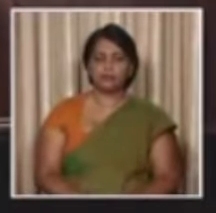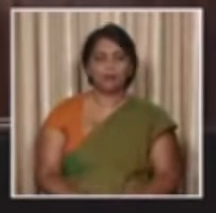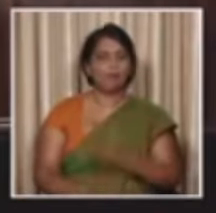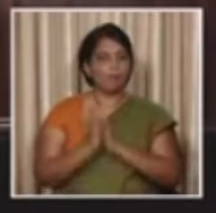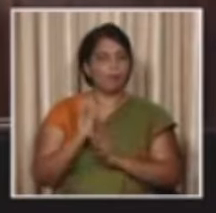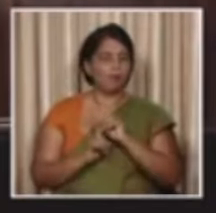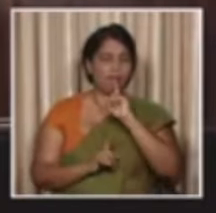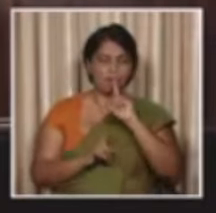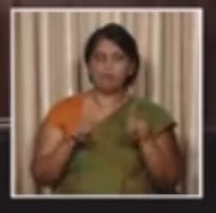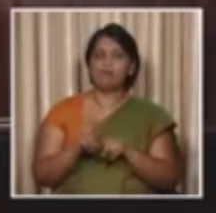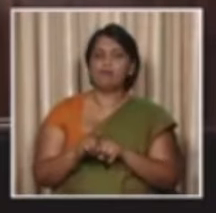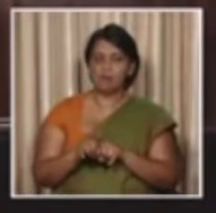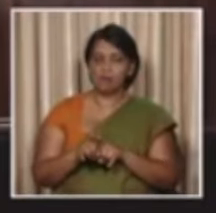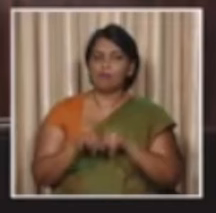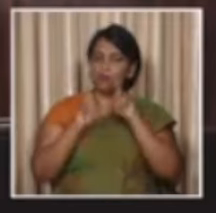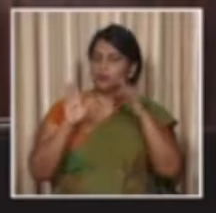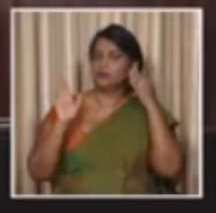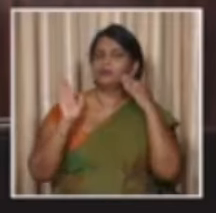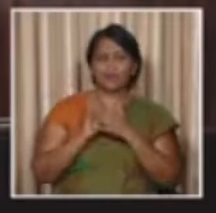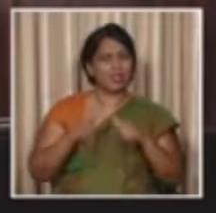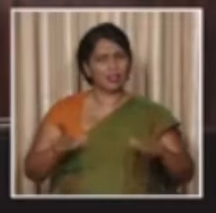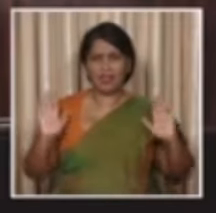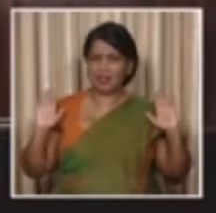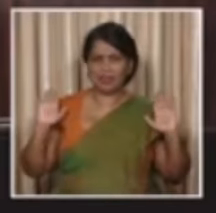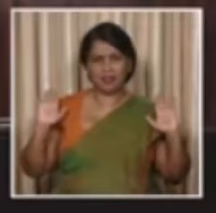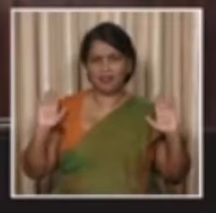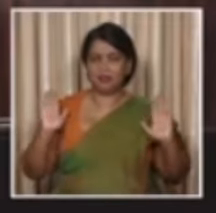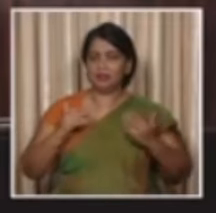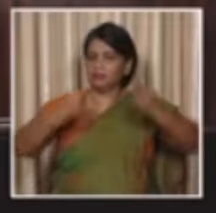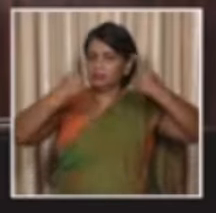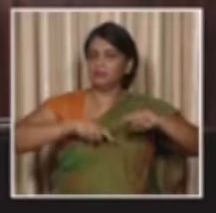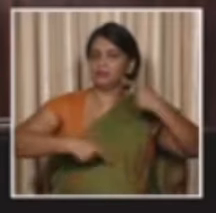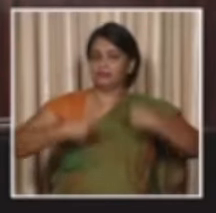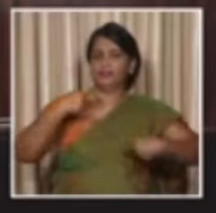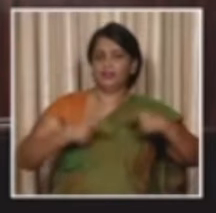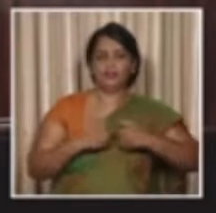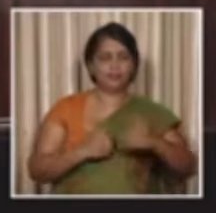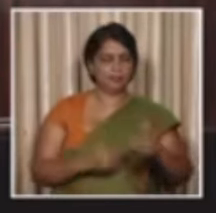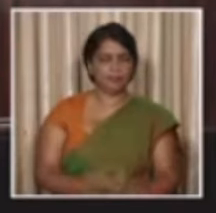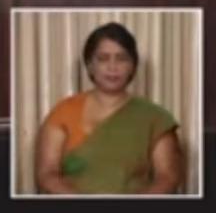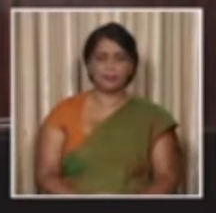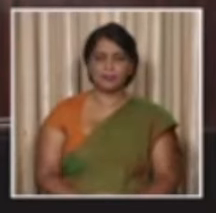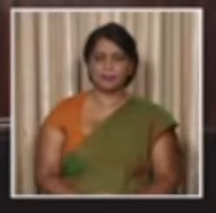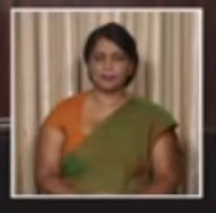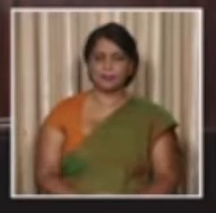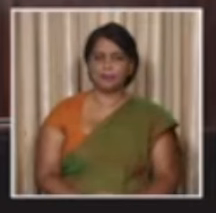සඳහන් කර විදිහට ඒ කාරණය සම්බන්ධව දැන් හොඳටම ඇති. දැන් අපි ඊළඟට විවාදයට යන්න.